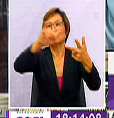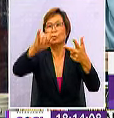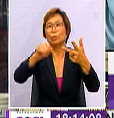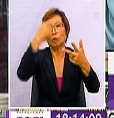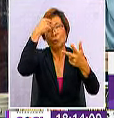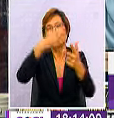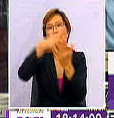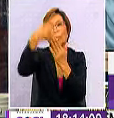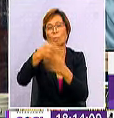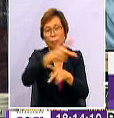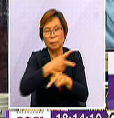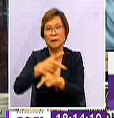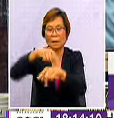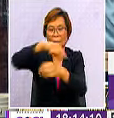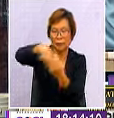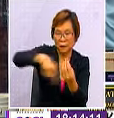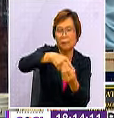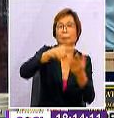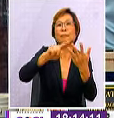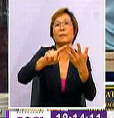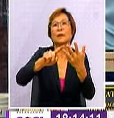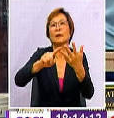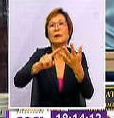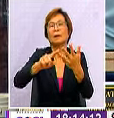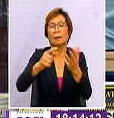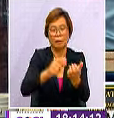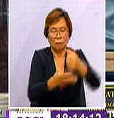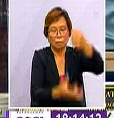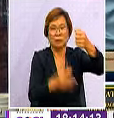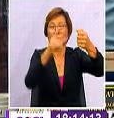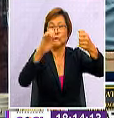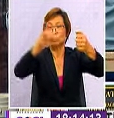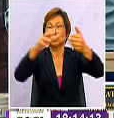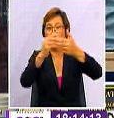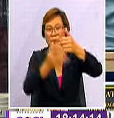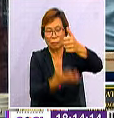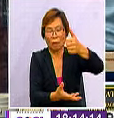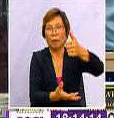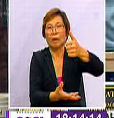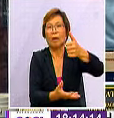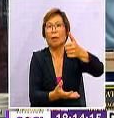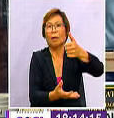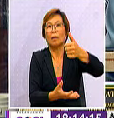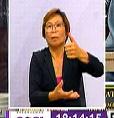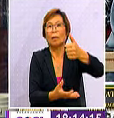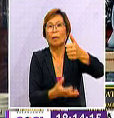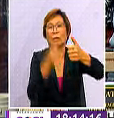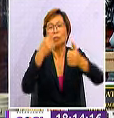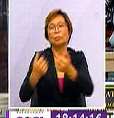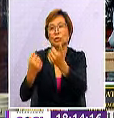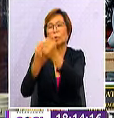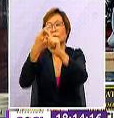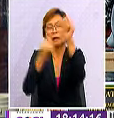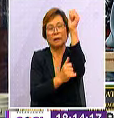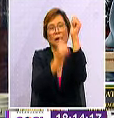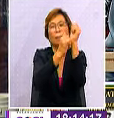RM20 juta bagi inisiatif pemeliharaan alam sekitar. Geran sebanyak RM100 juta ini akan dipadankan dengan sumbangan dari